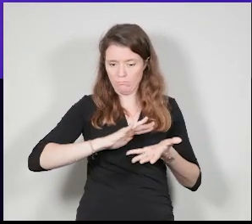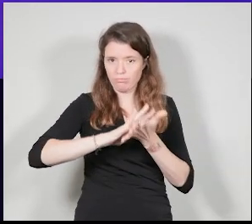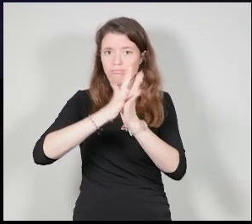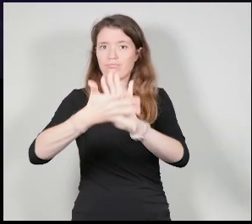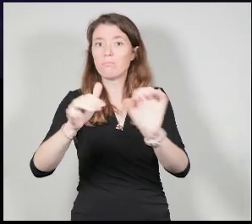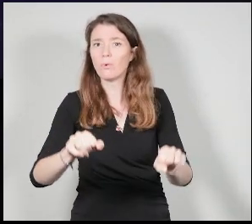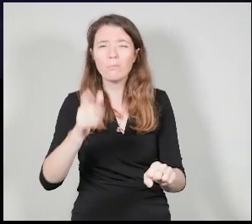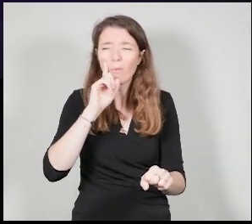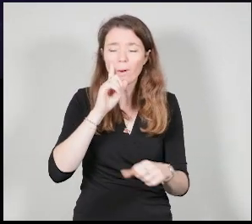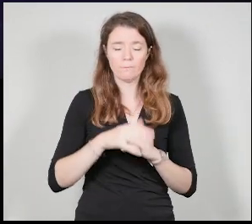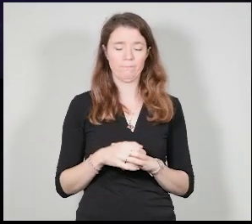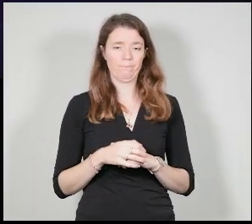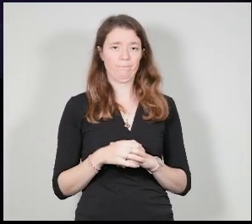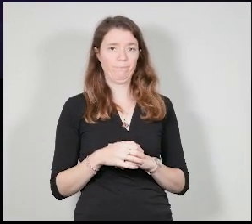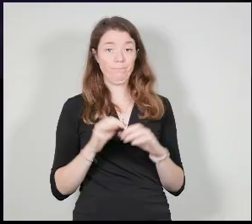le moment,